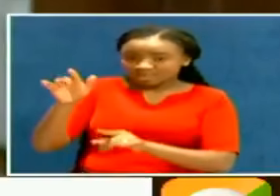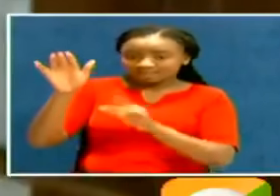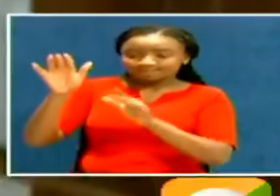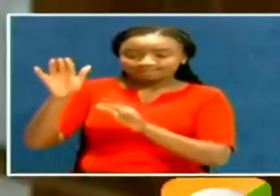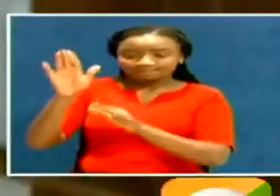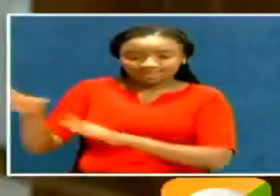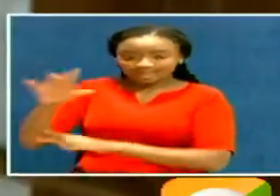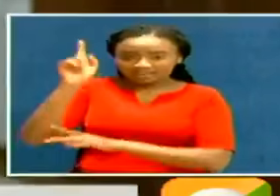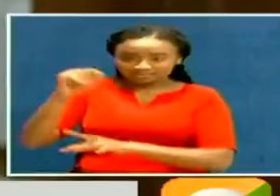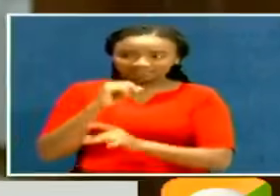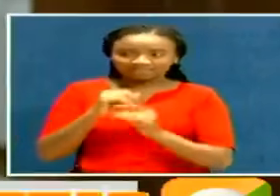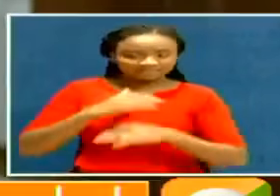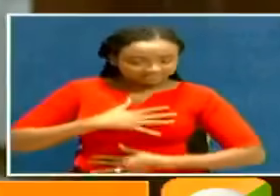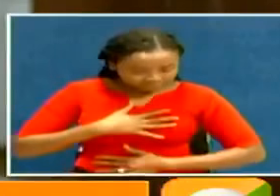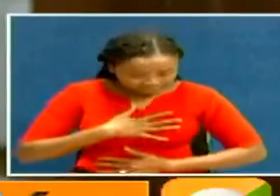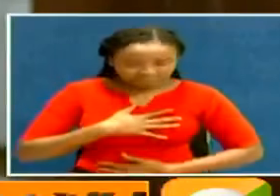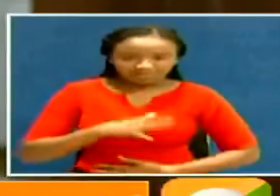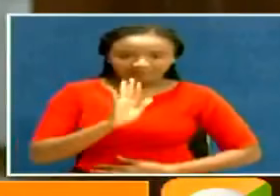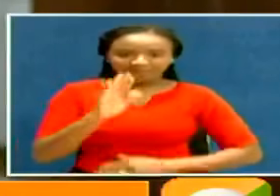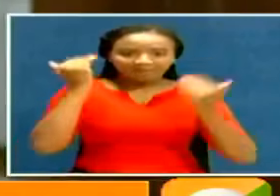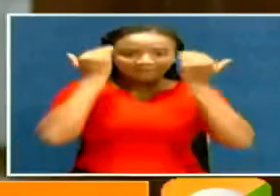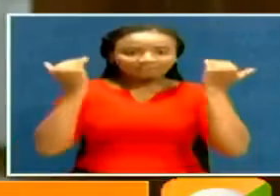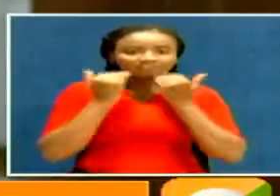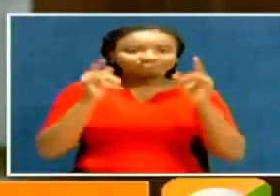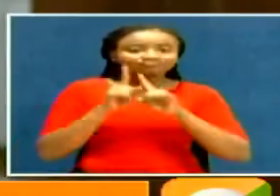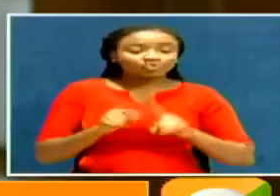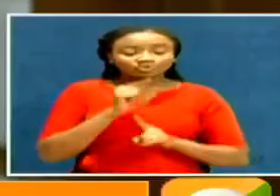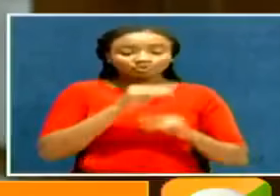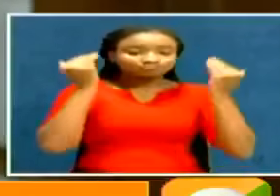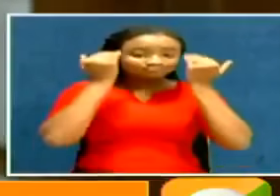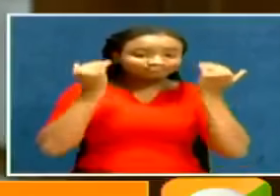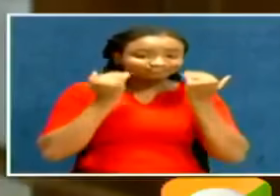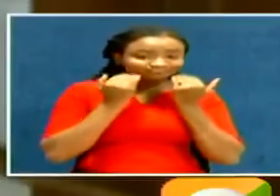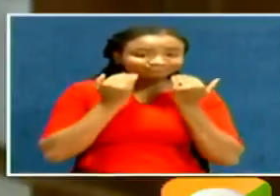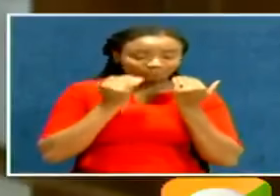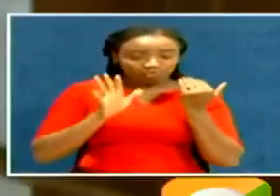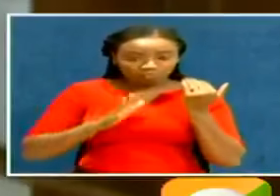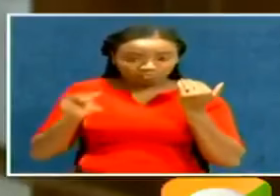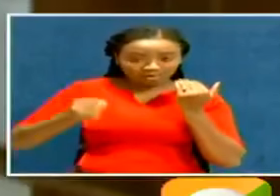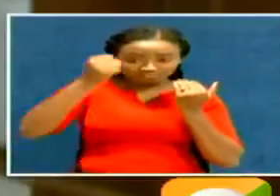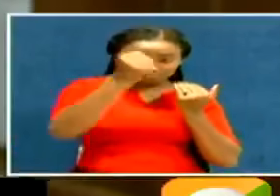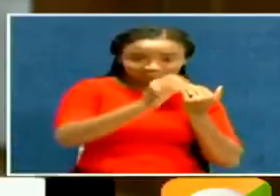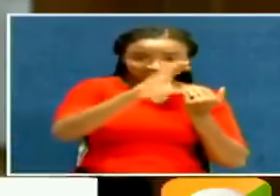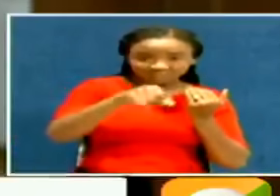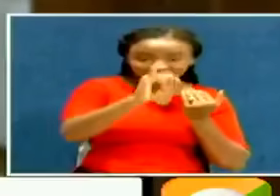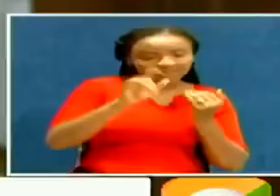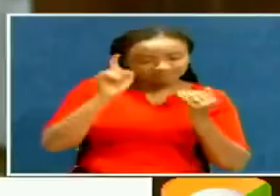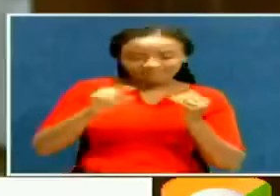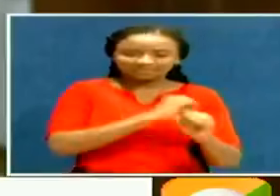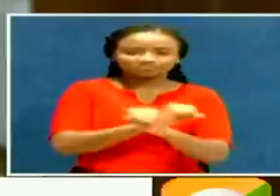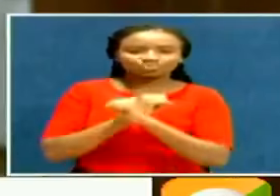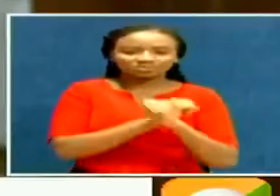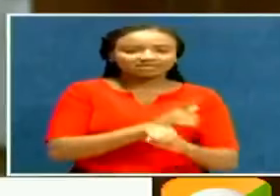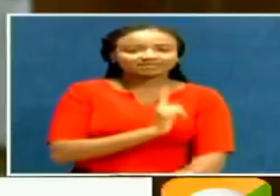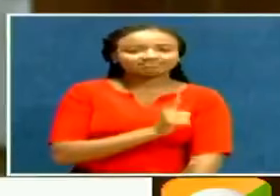the judicial officers, Honorable Speaker, from the intimidation we have seen from the likes of Raphael Tuju of the